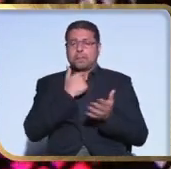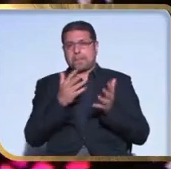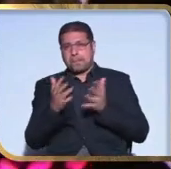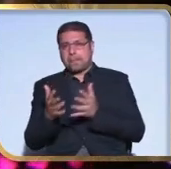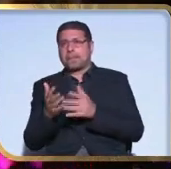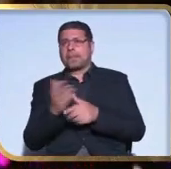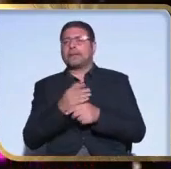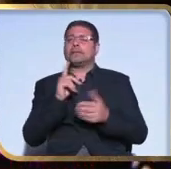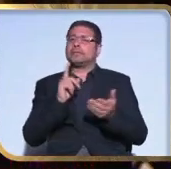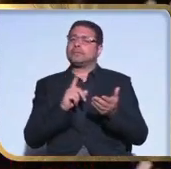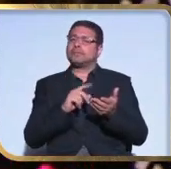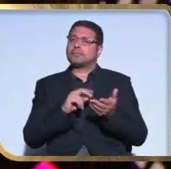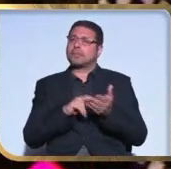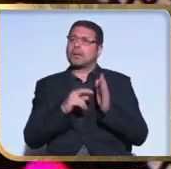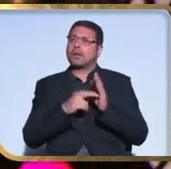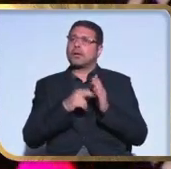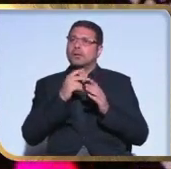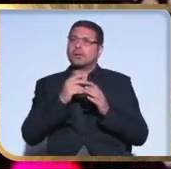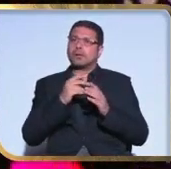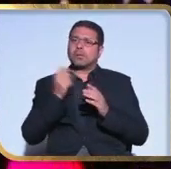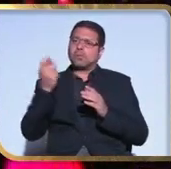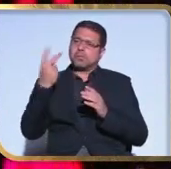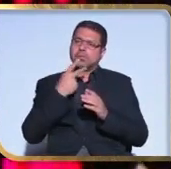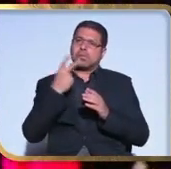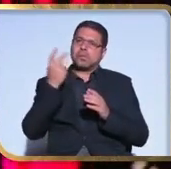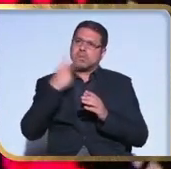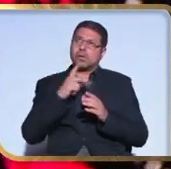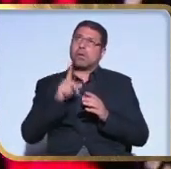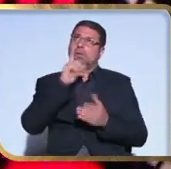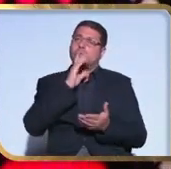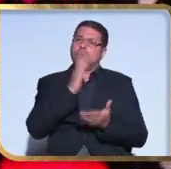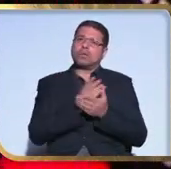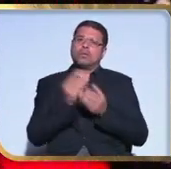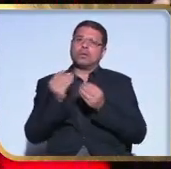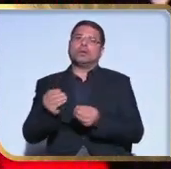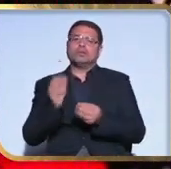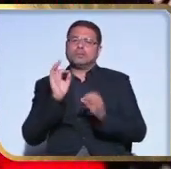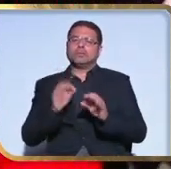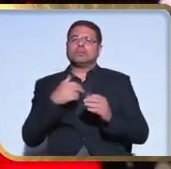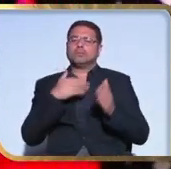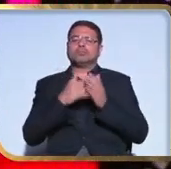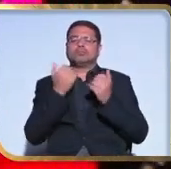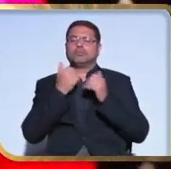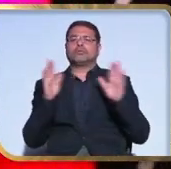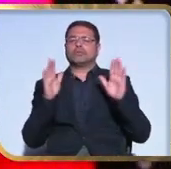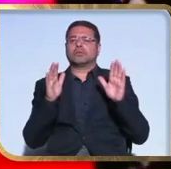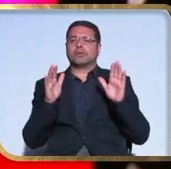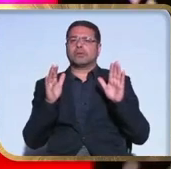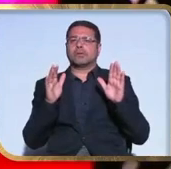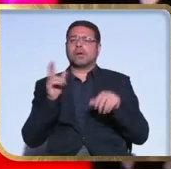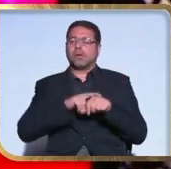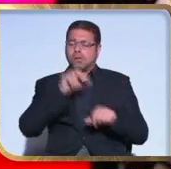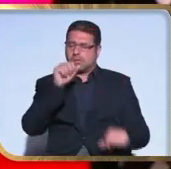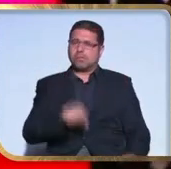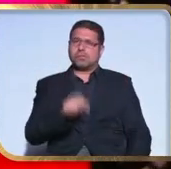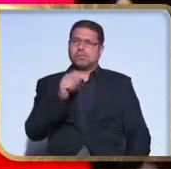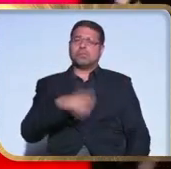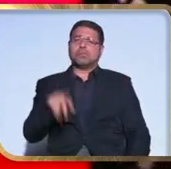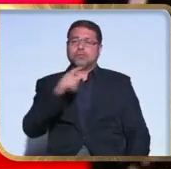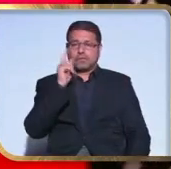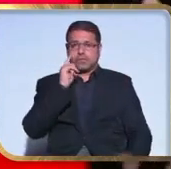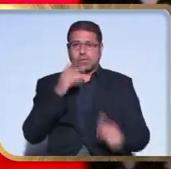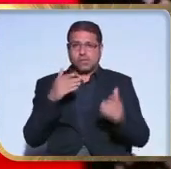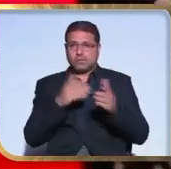اكتر ان احنا ان هو دين ودين الله حق بالقضاء حتى تبرا الذمه نعم وعشان برده